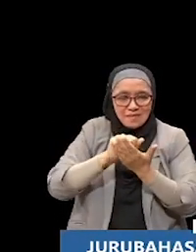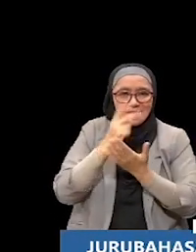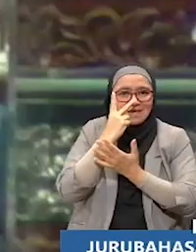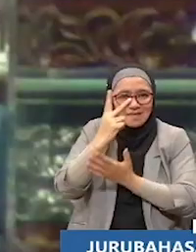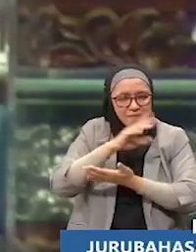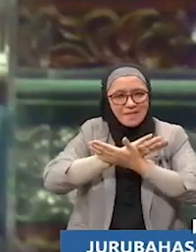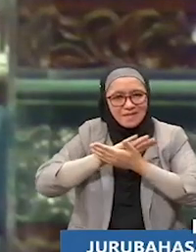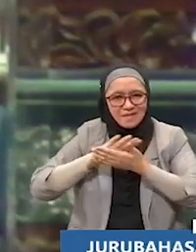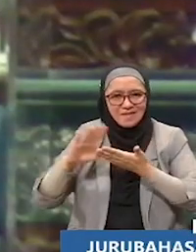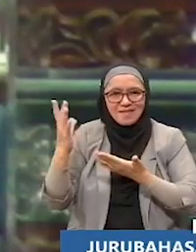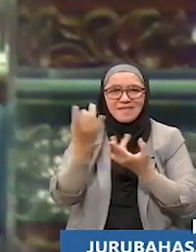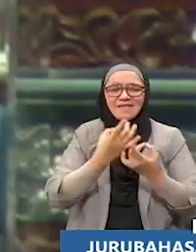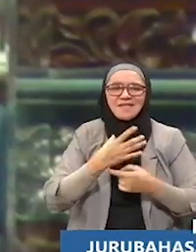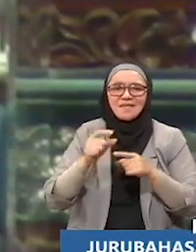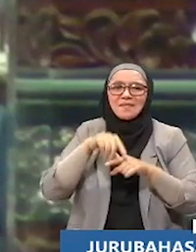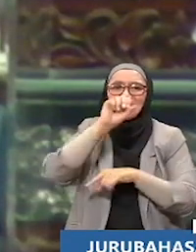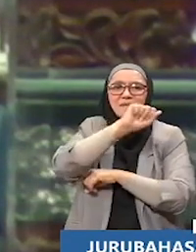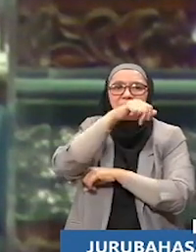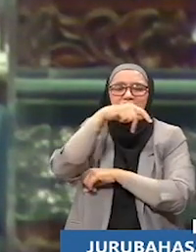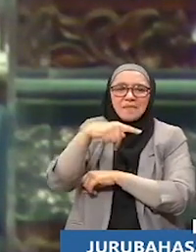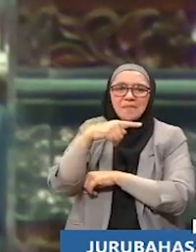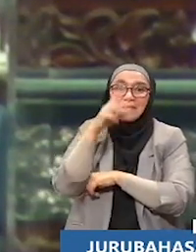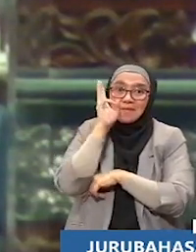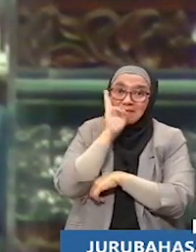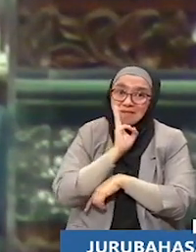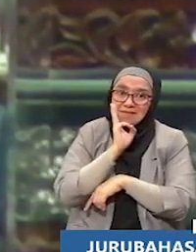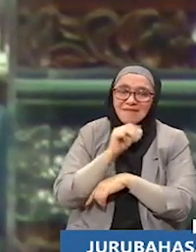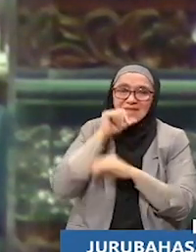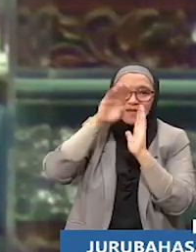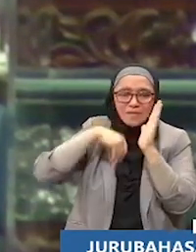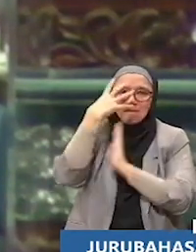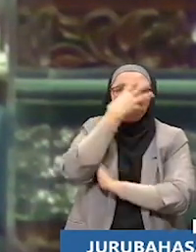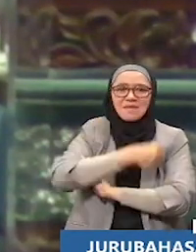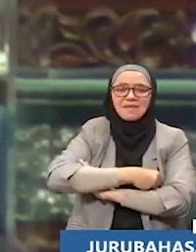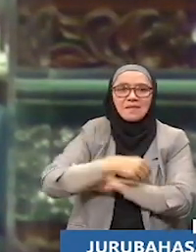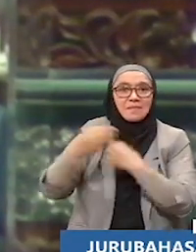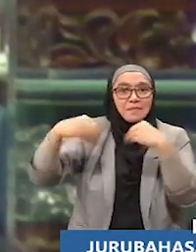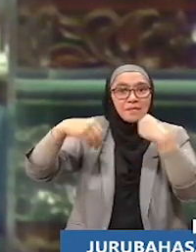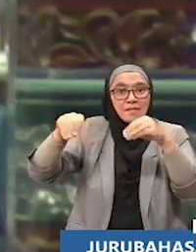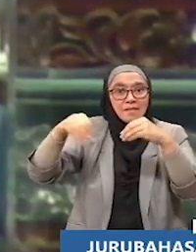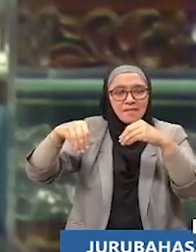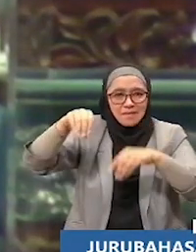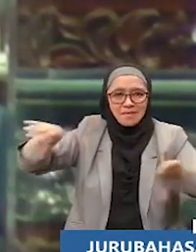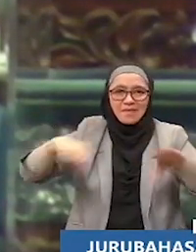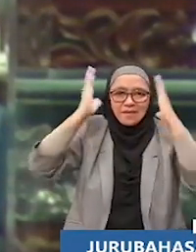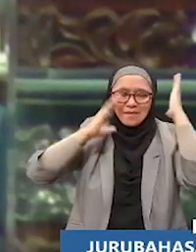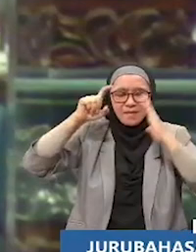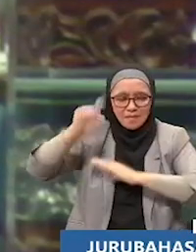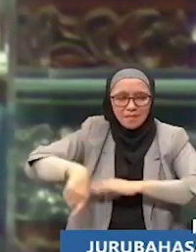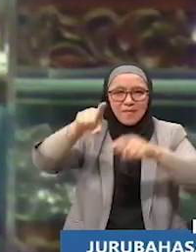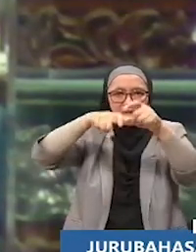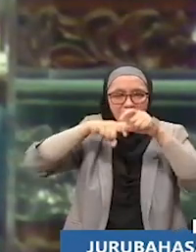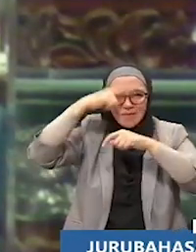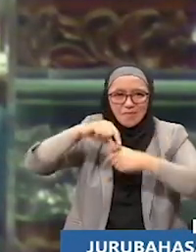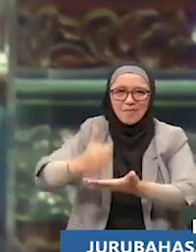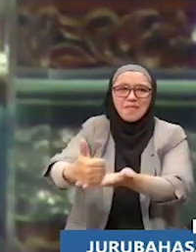budiman. AP wanita tak kurang jelita. Pasaran tempatan perlu ditawan demi membantu industri